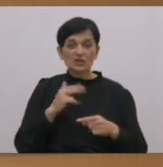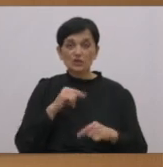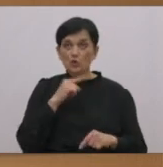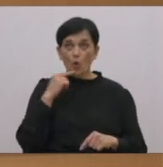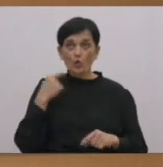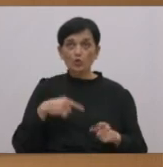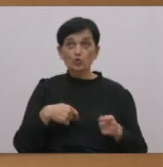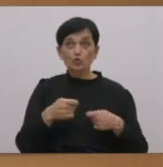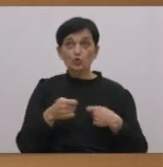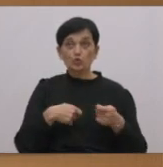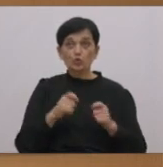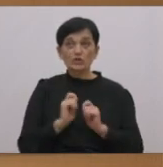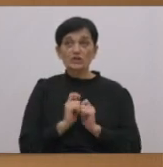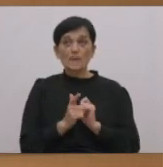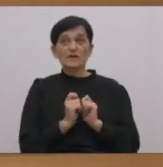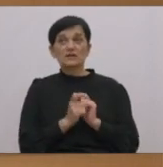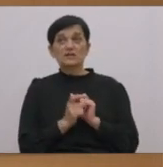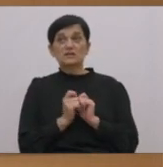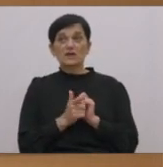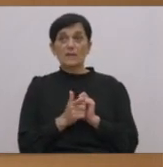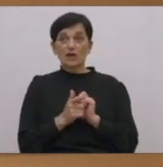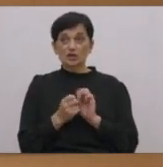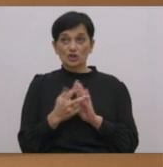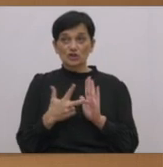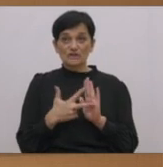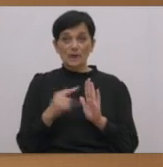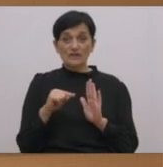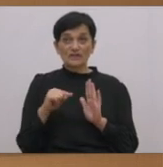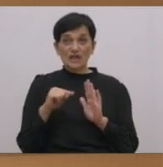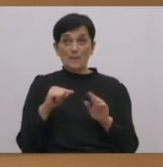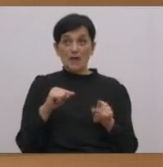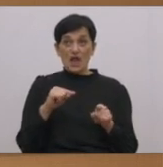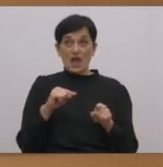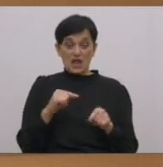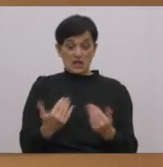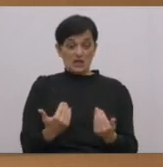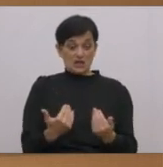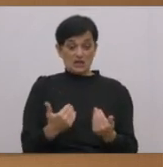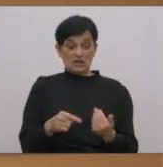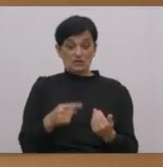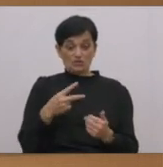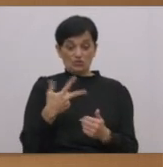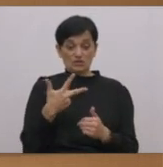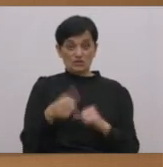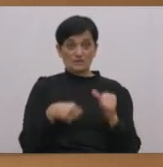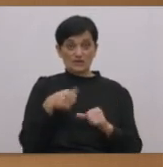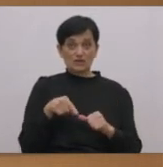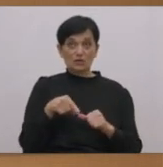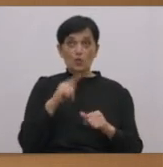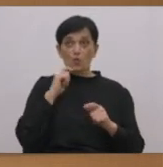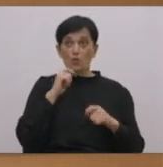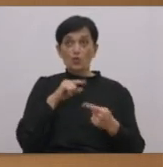რუსული ბიზნესის დაფინანსებაში. 18 თებერვალი, ანუ ეს არის ამ წელიწადს.